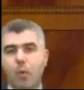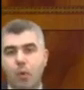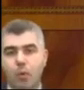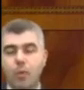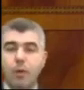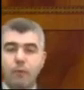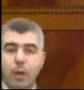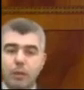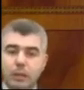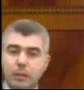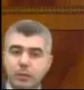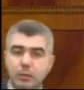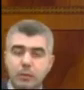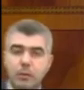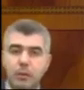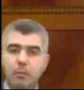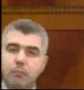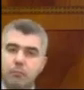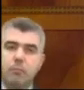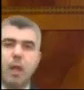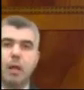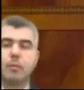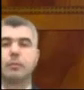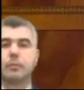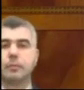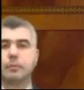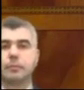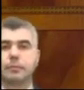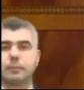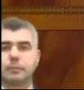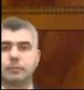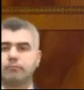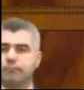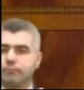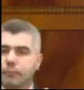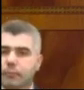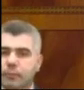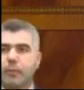كهمزة وصل، كمنصة، كطريق فريد.